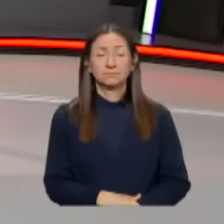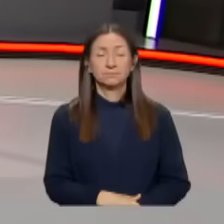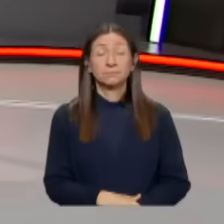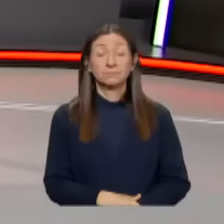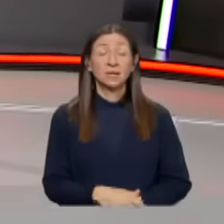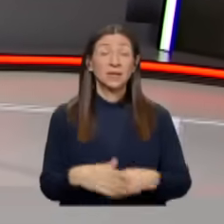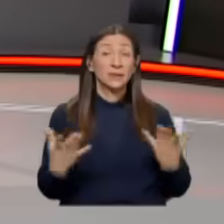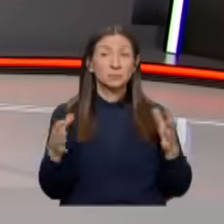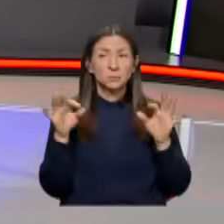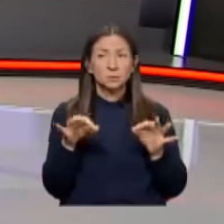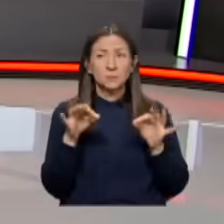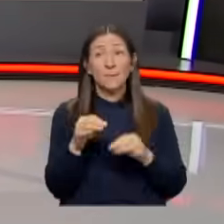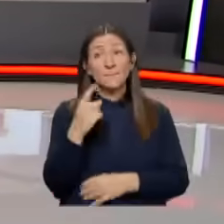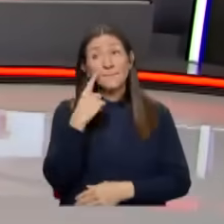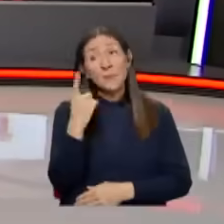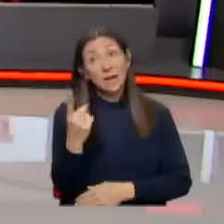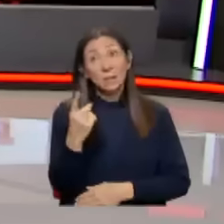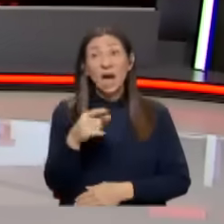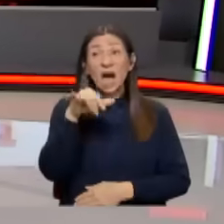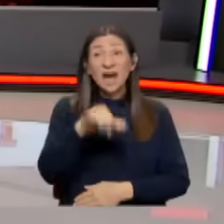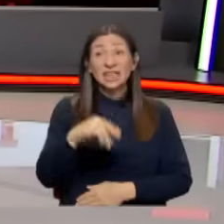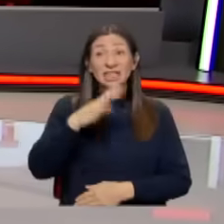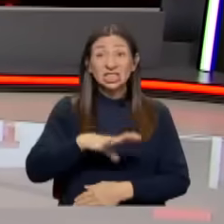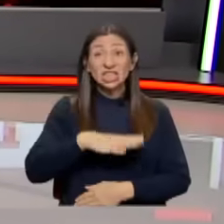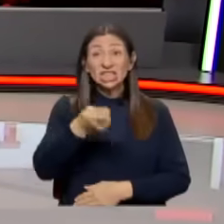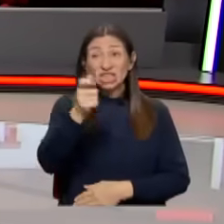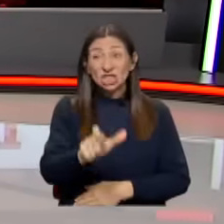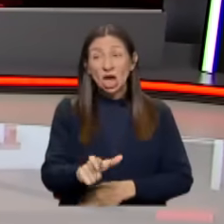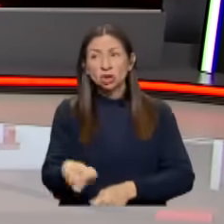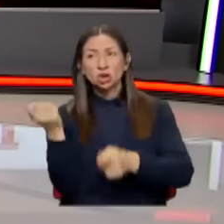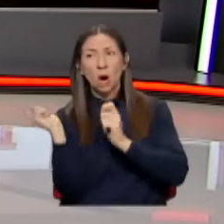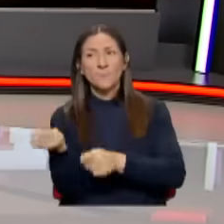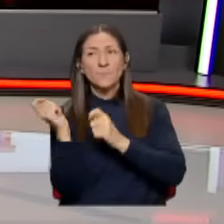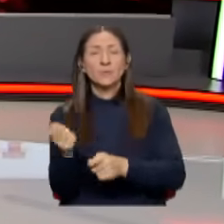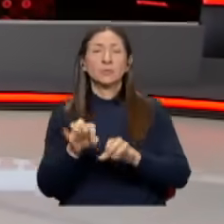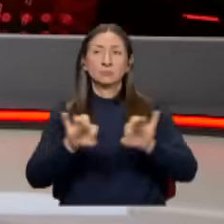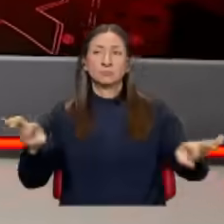Efendim şimdi bakalım hakkını isteyen işçiye job.